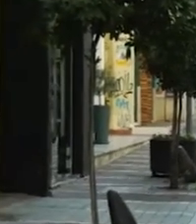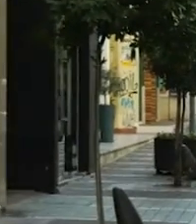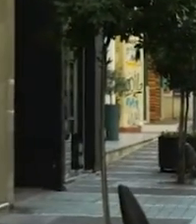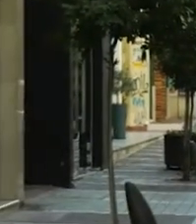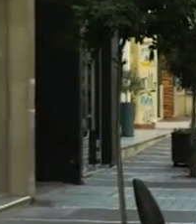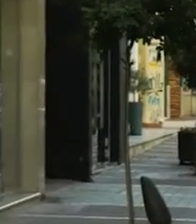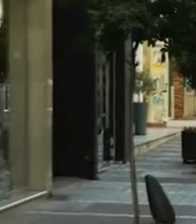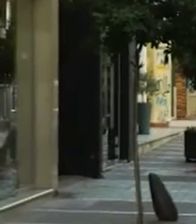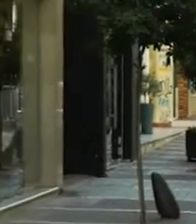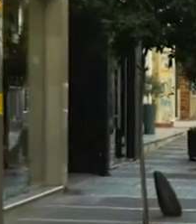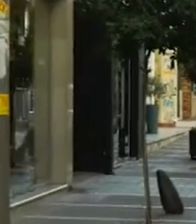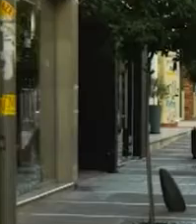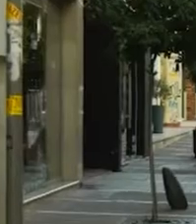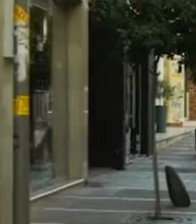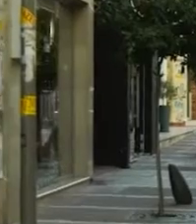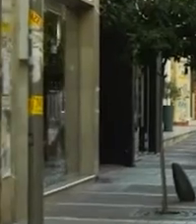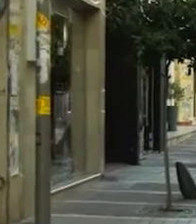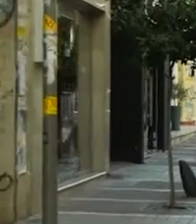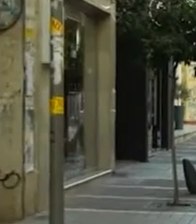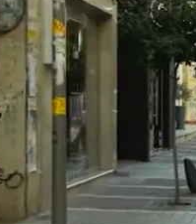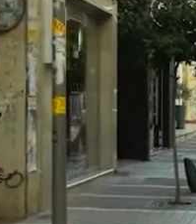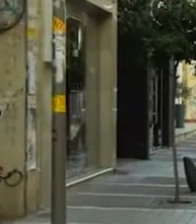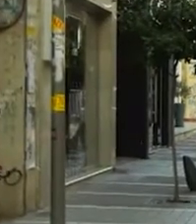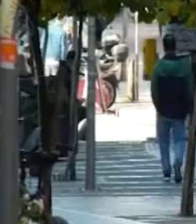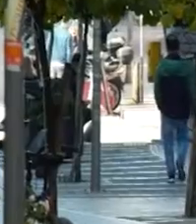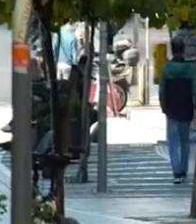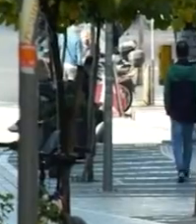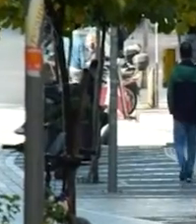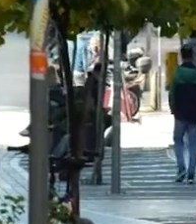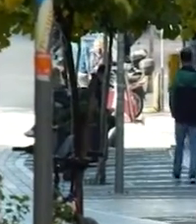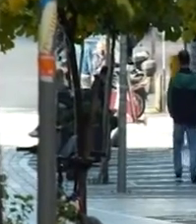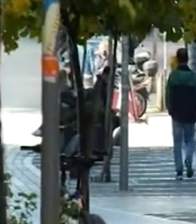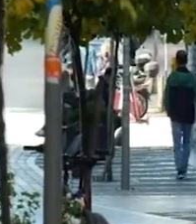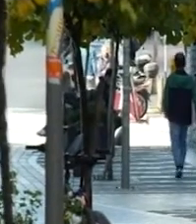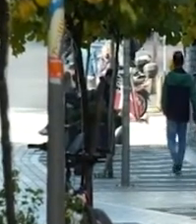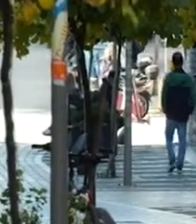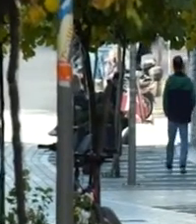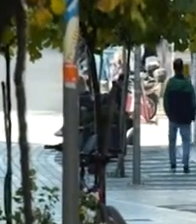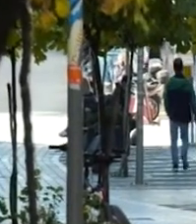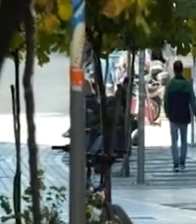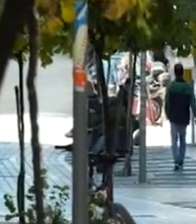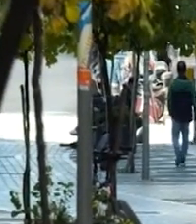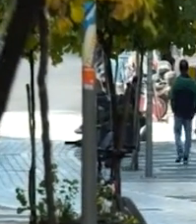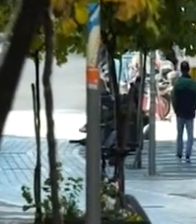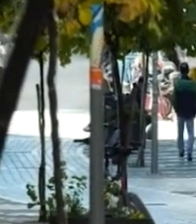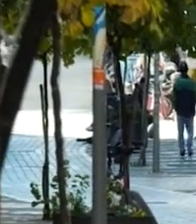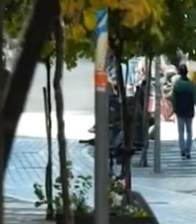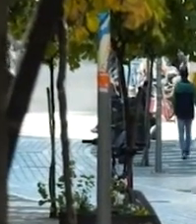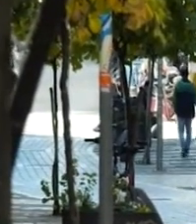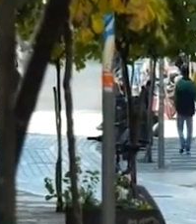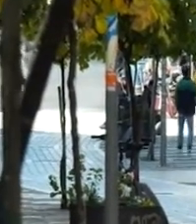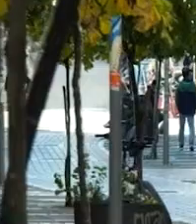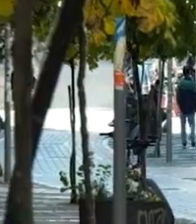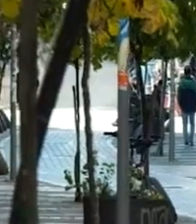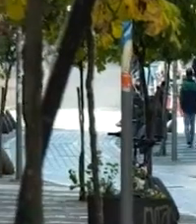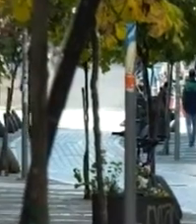μέσα από αυτοκίνητο στην πόλη των Ιωαννίνων έχει προγραμματιστεί για τη Δευτέρα 18 Ιανουαρίου. Παρά την αποσυμφόρηση ωστόσο που φαίνεται μέχρι τη δεδομένη